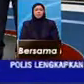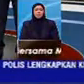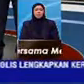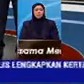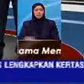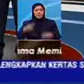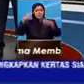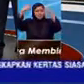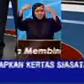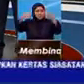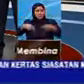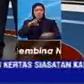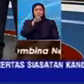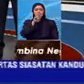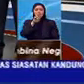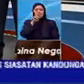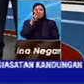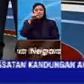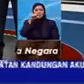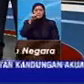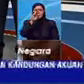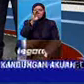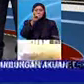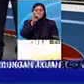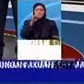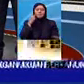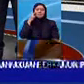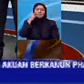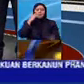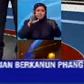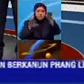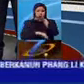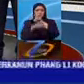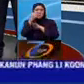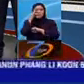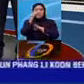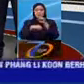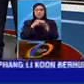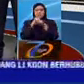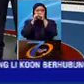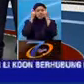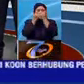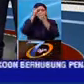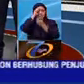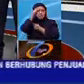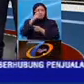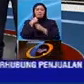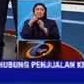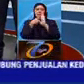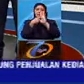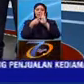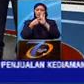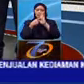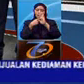kejohanan ragbi remaja kobra 1 Malaysia bawah 19 tahun skuad remaja bawah 19 tahun Terengganu nyata bukan tandingan